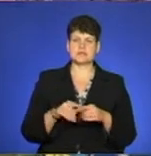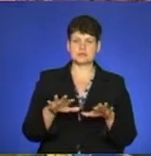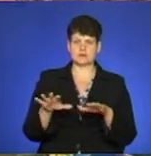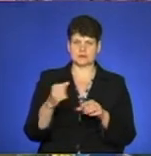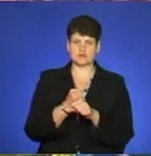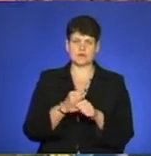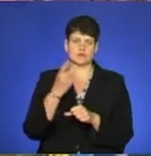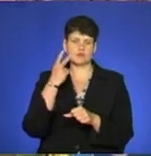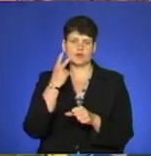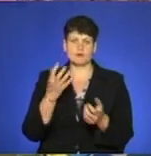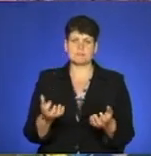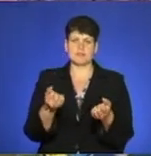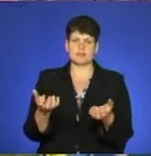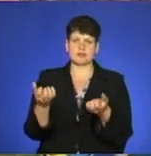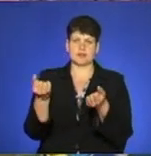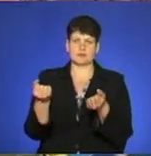постійно, підтримували.